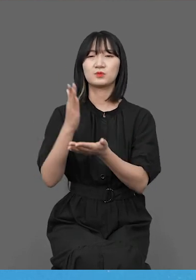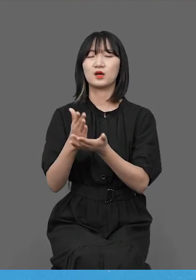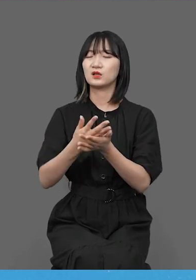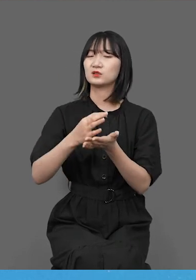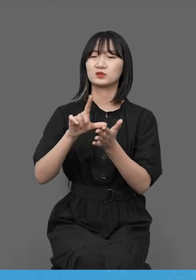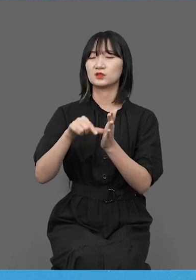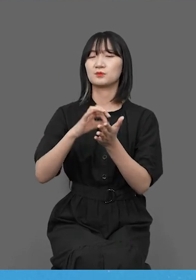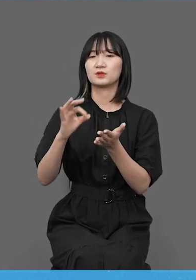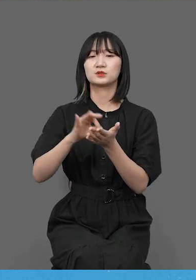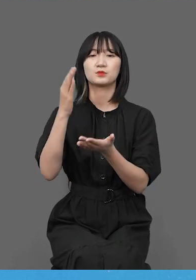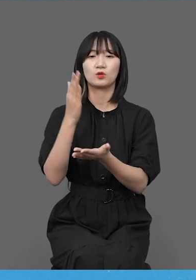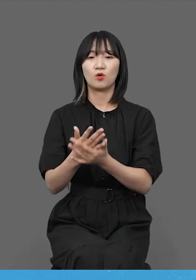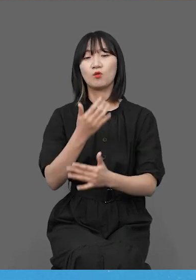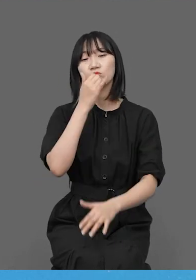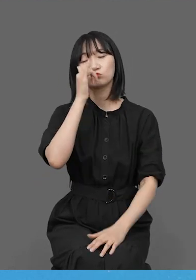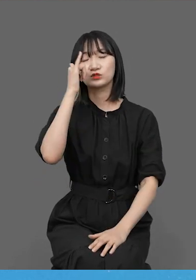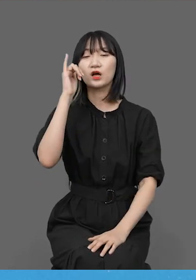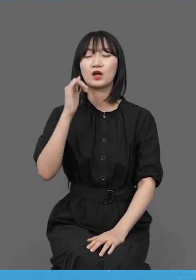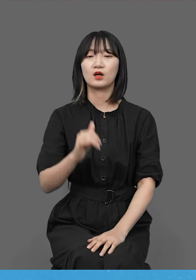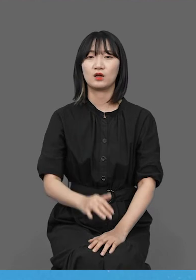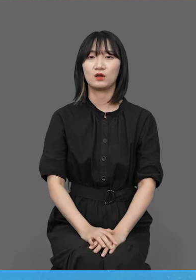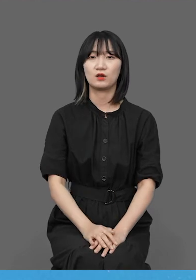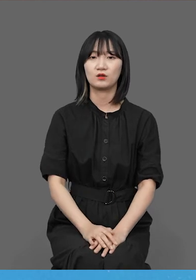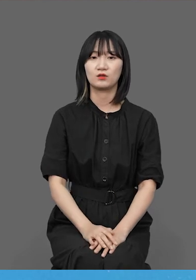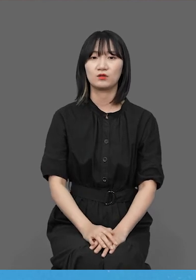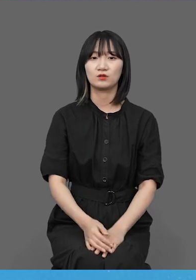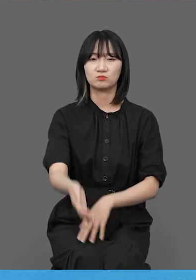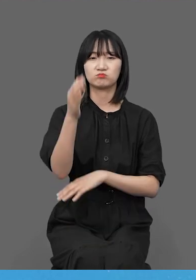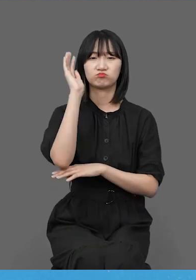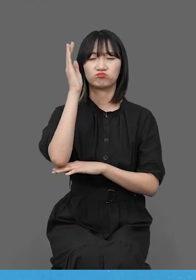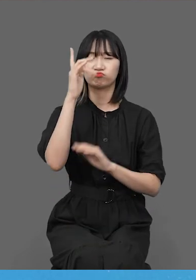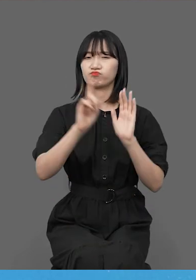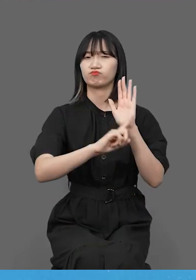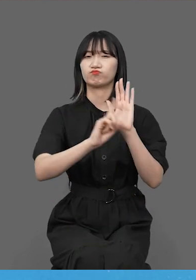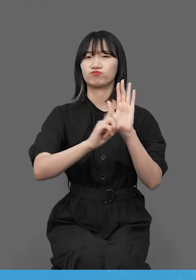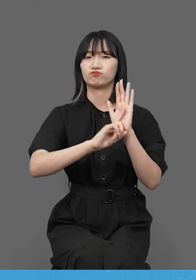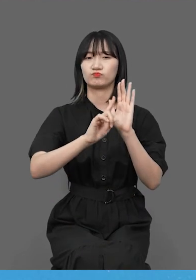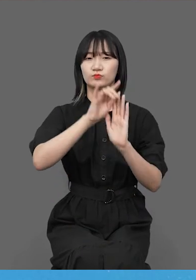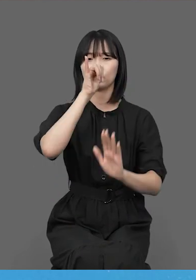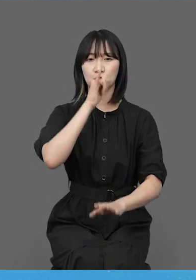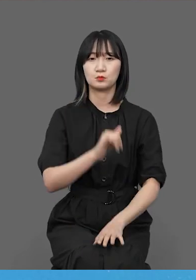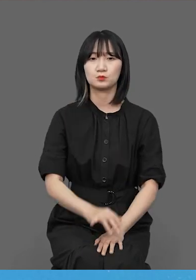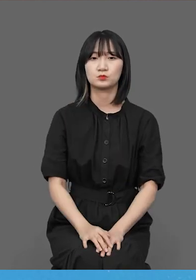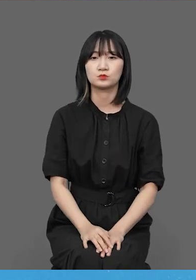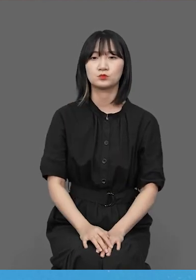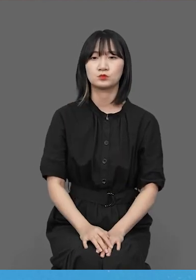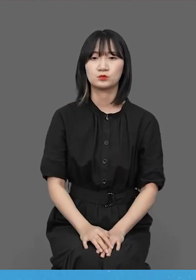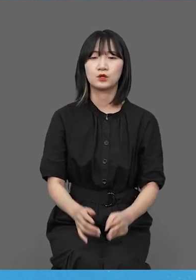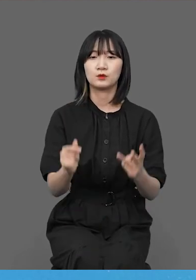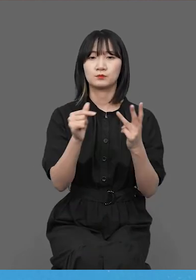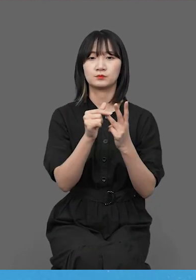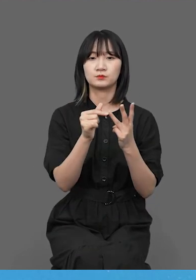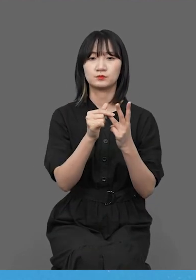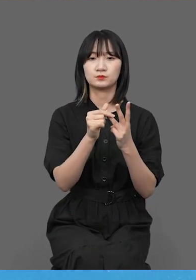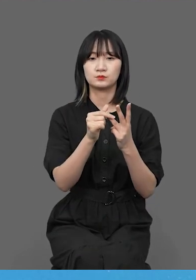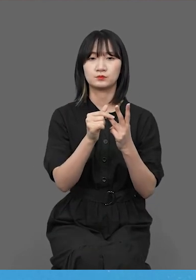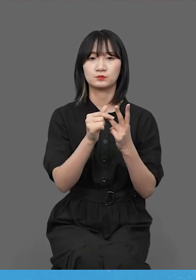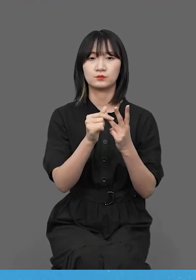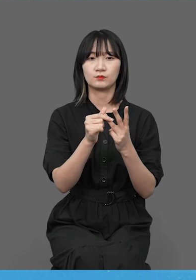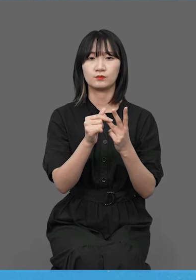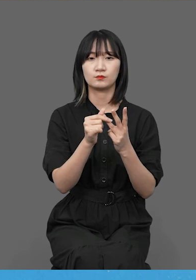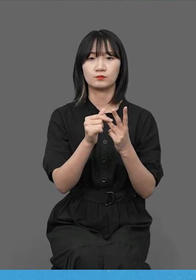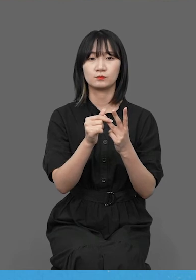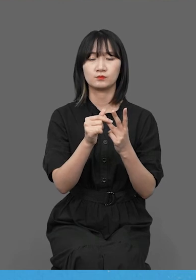자. 완전히 무신론적인 그런 걸 막 홍보를 하는 겁니다. 한 분만 더 소개해드리죠. 저분은